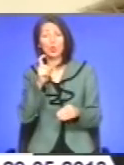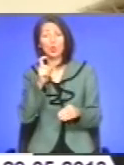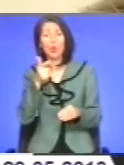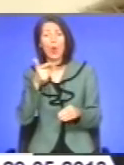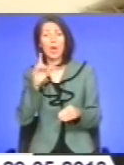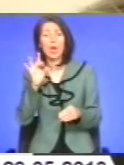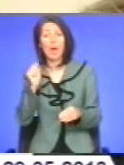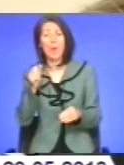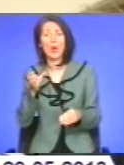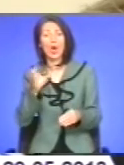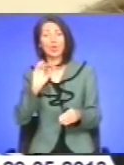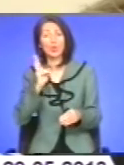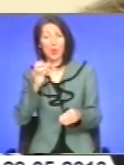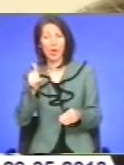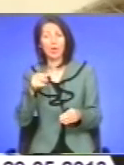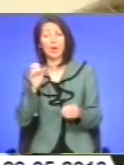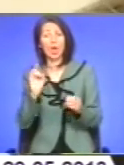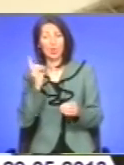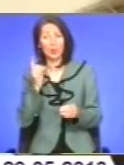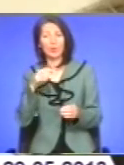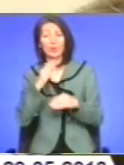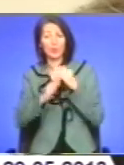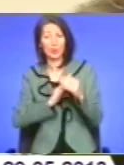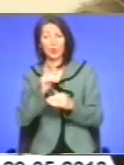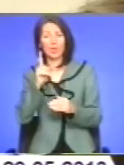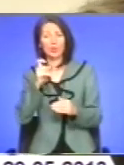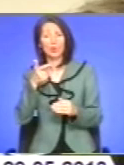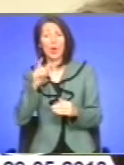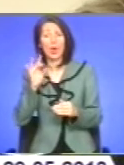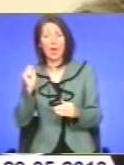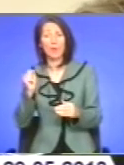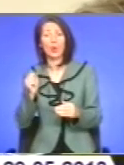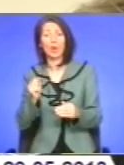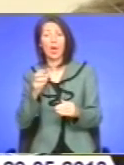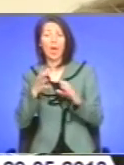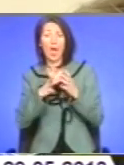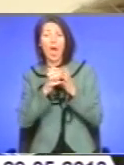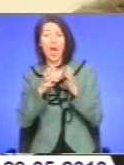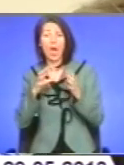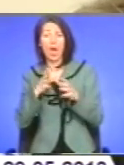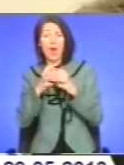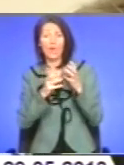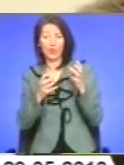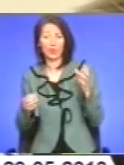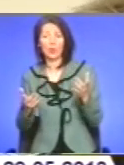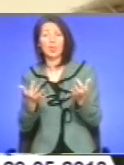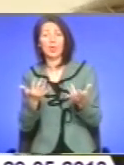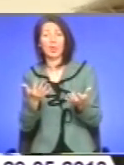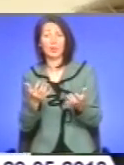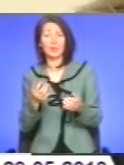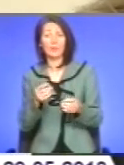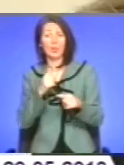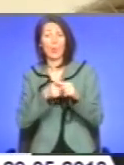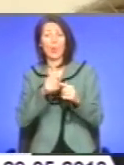ребенку предусмотрено в сутки. 100 грамм фруктов. Ну это как, третью часть скибки от арбуза ребенку дать или полстакана